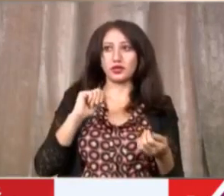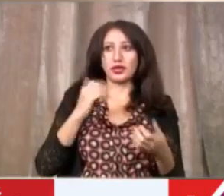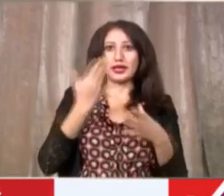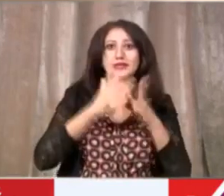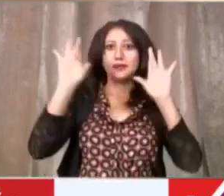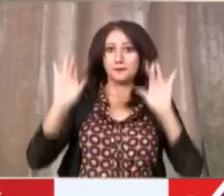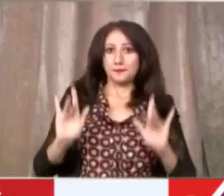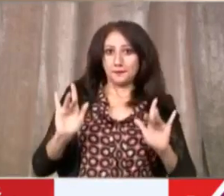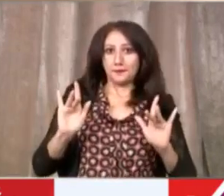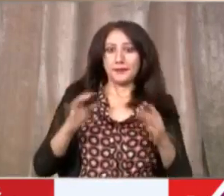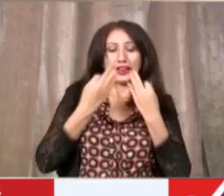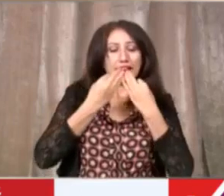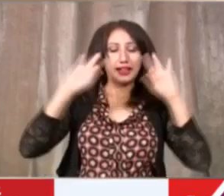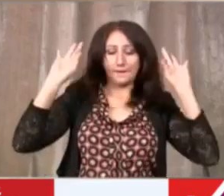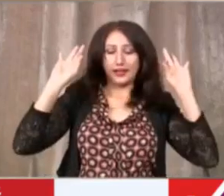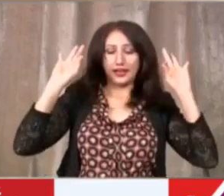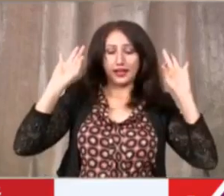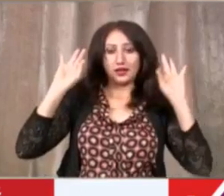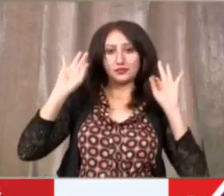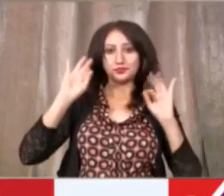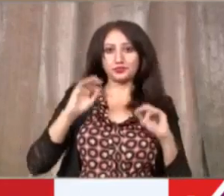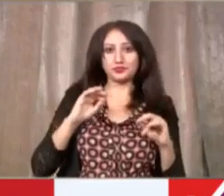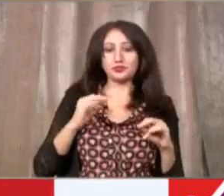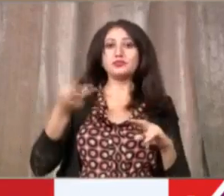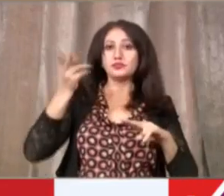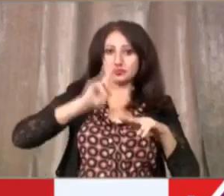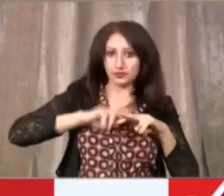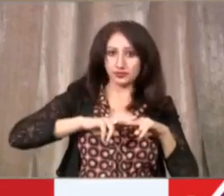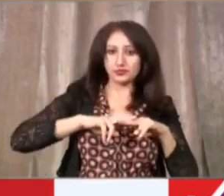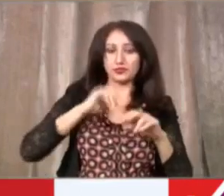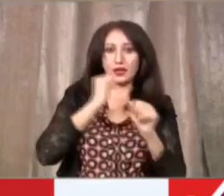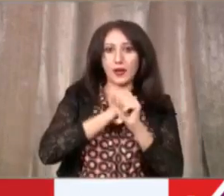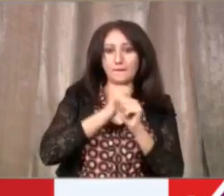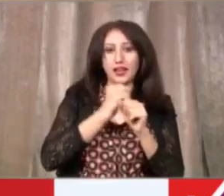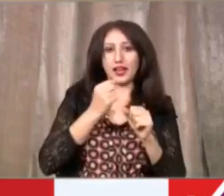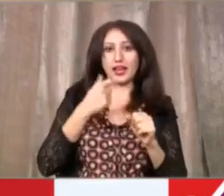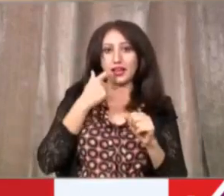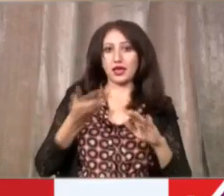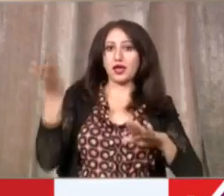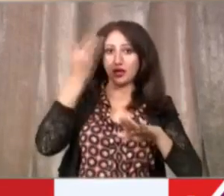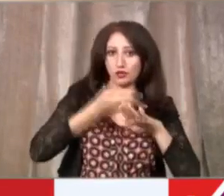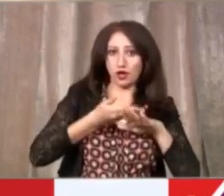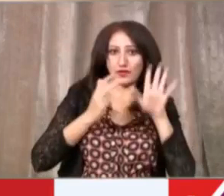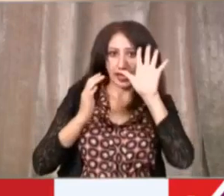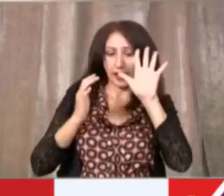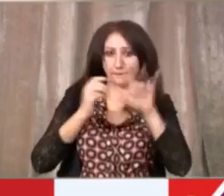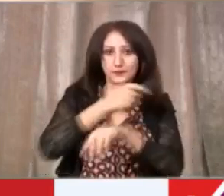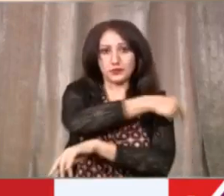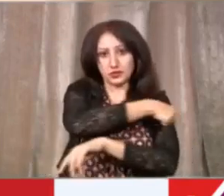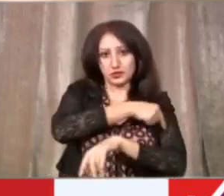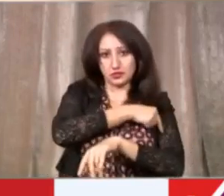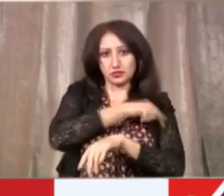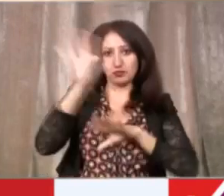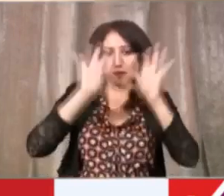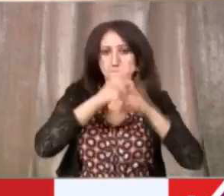جلوسهم اكتملت وتم هيتم ان شاء الله اضافه خمسه من الساده اعضاء الحياه